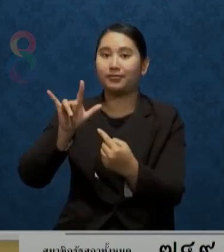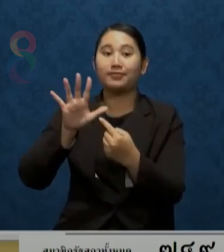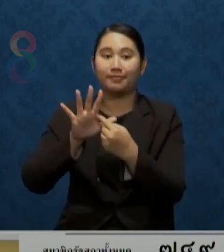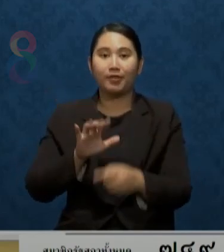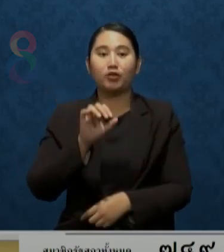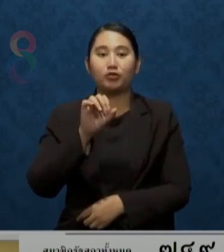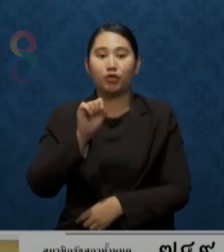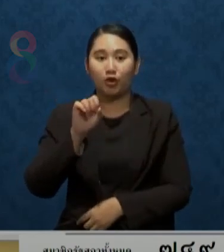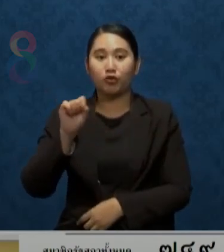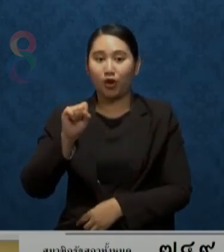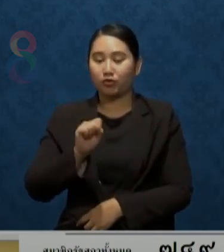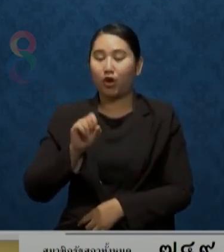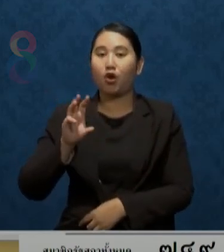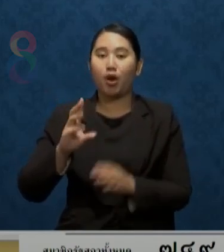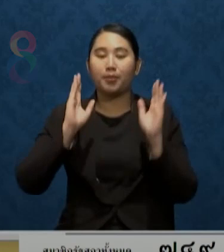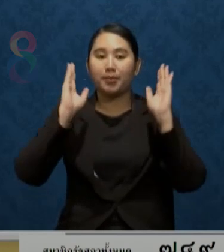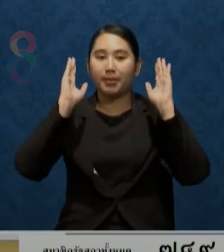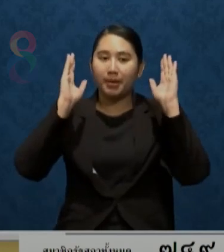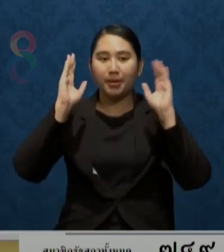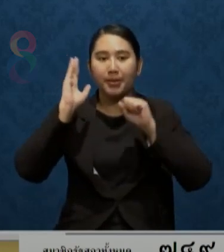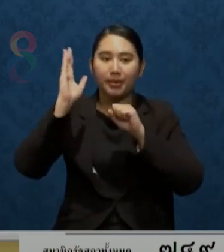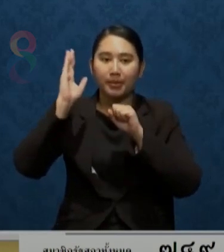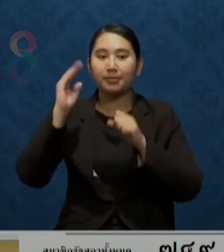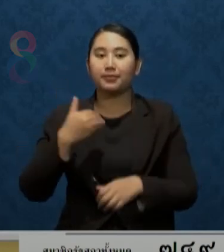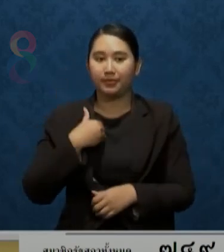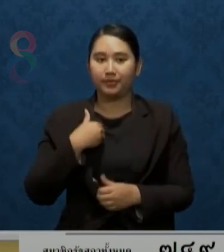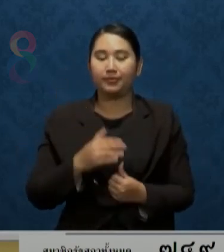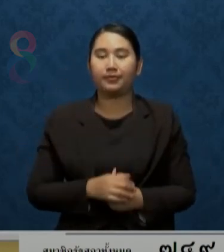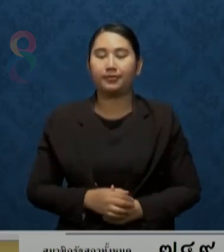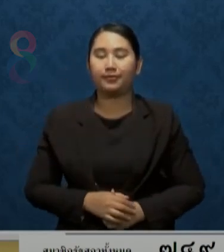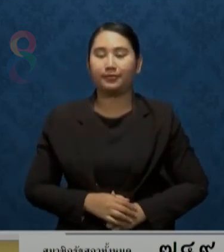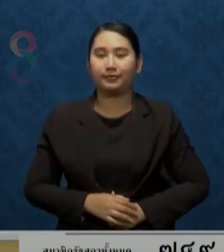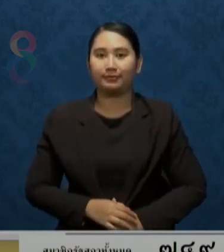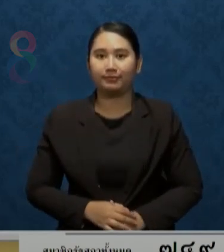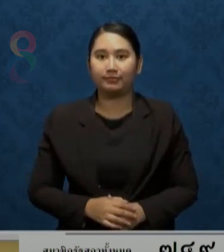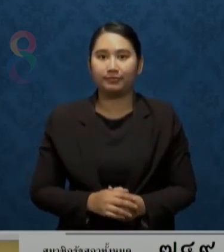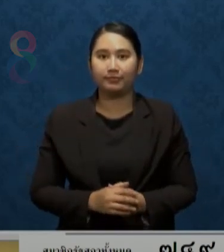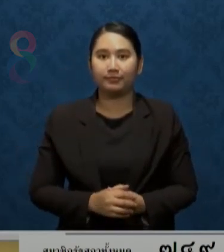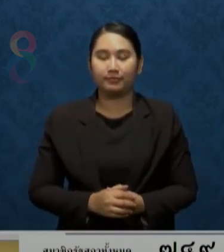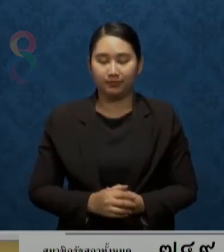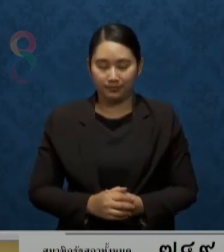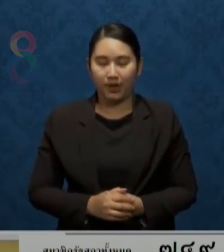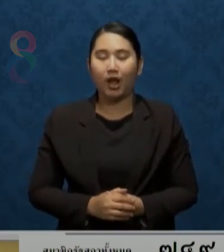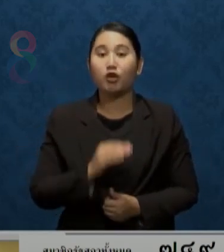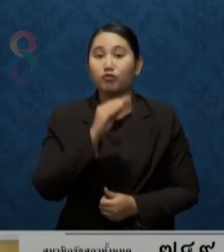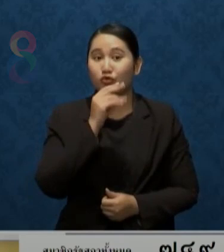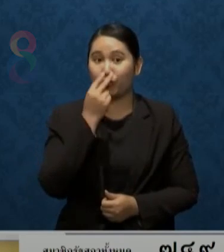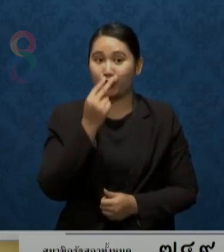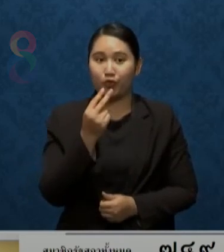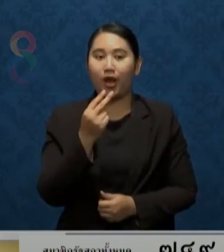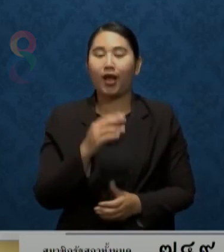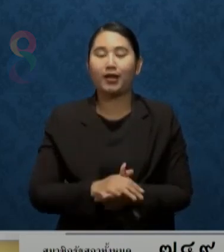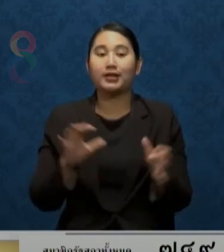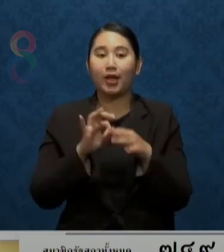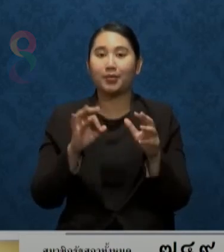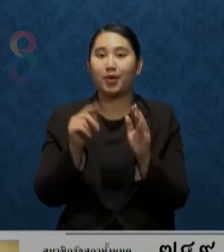กทั้งสองสภาพูดกันไปหลายท่านท่านประธานครับถ้าเรามาพูดถึงว่